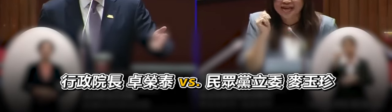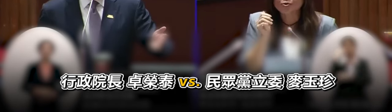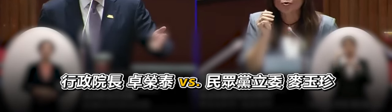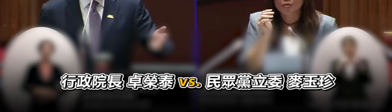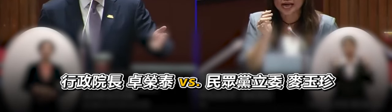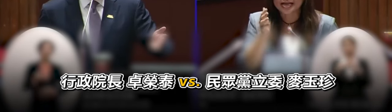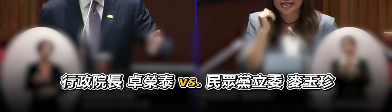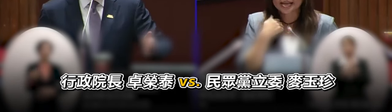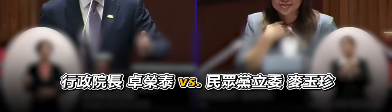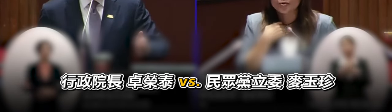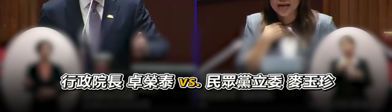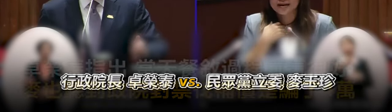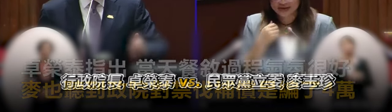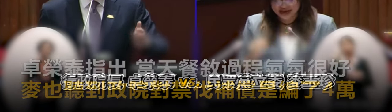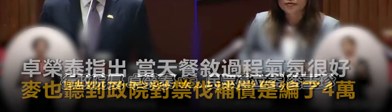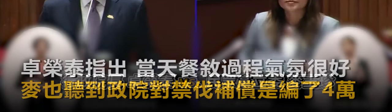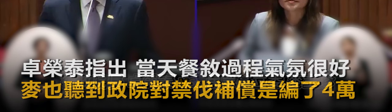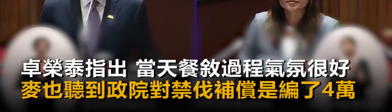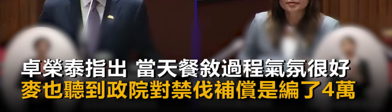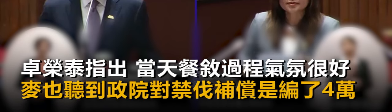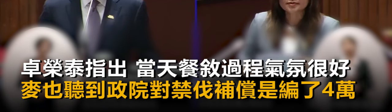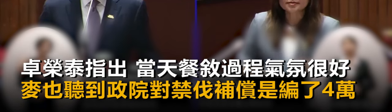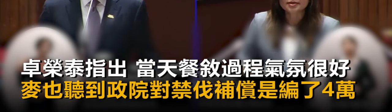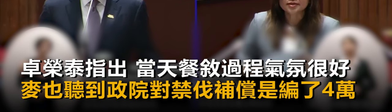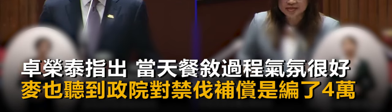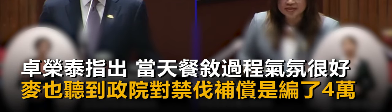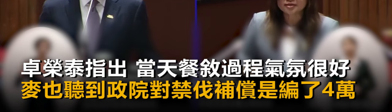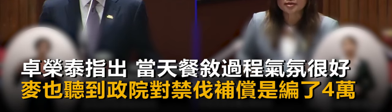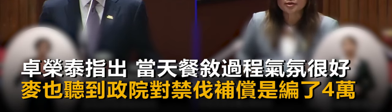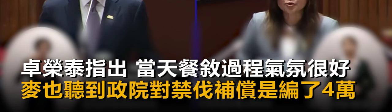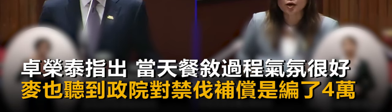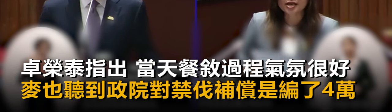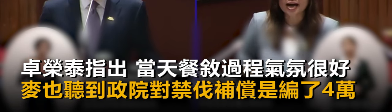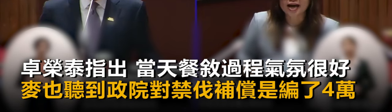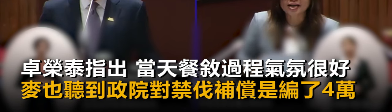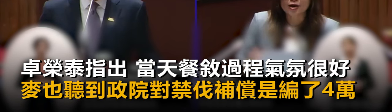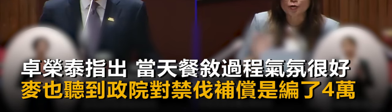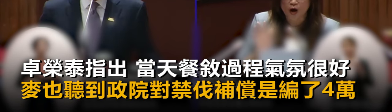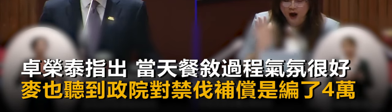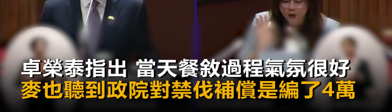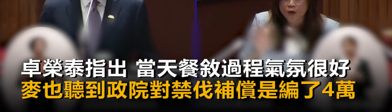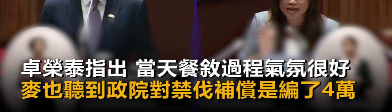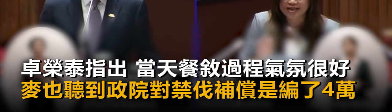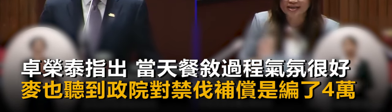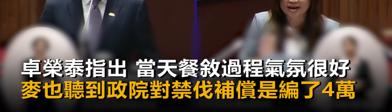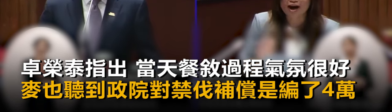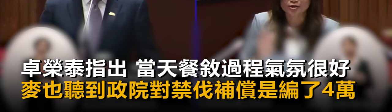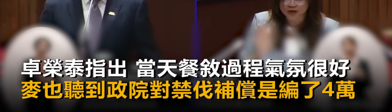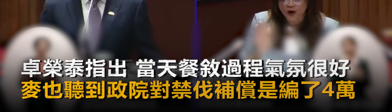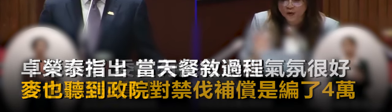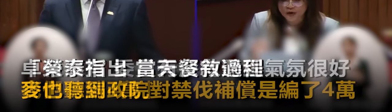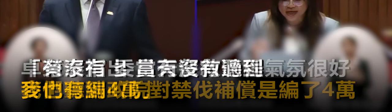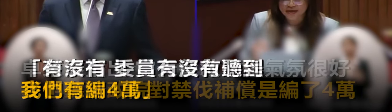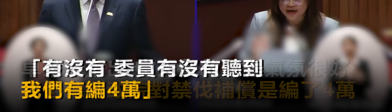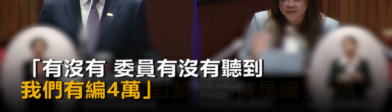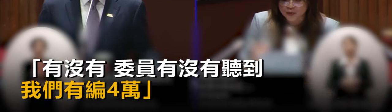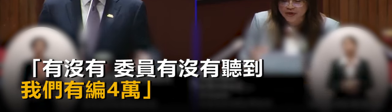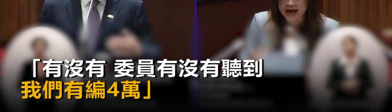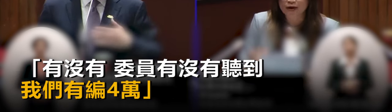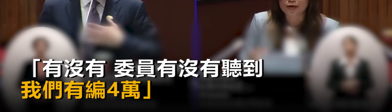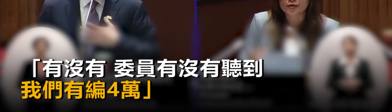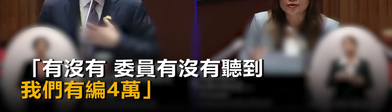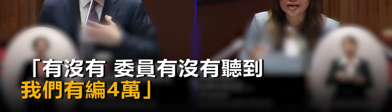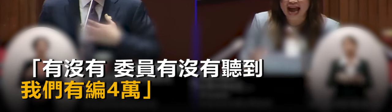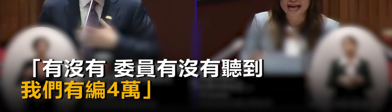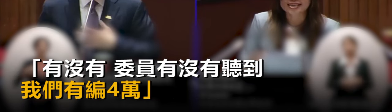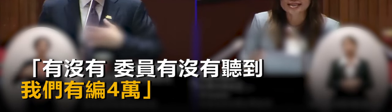你对我们的照顾，我们很感受到。 是，参叙过程中是气氛是很好的，对不对？ 我呼应，好，所以我呼应。 啊，你也